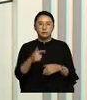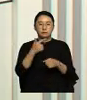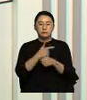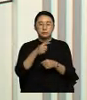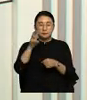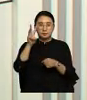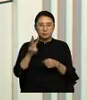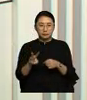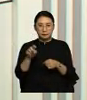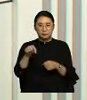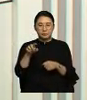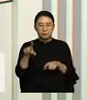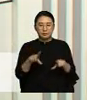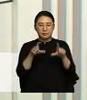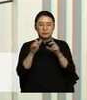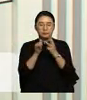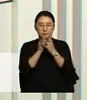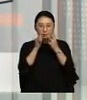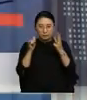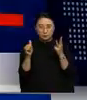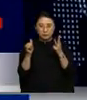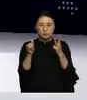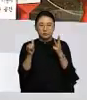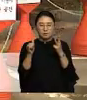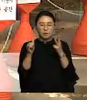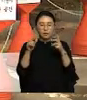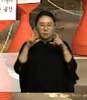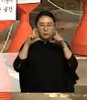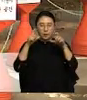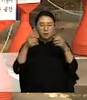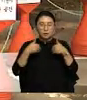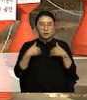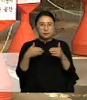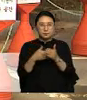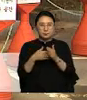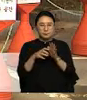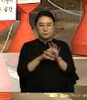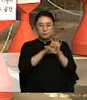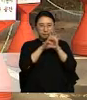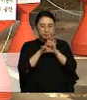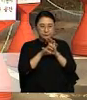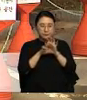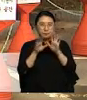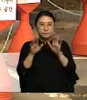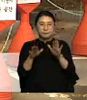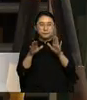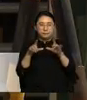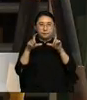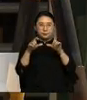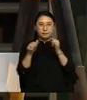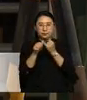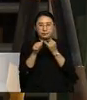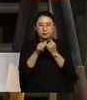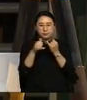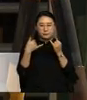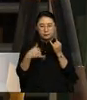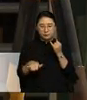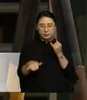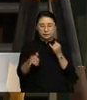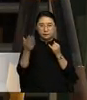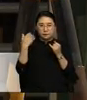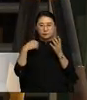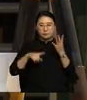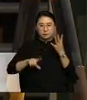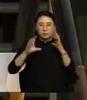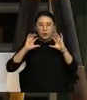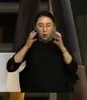남양주시 진접읍 애 사는 일가족 3명이 콜은 알고 확진 판정을 받았습니다 이번 확진 자는 부부와 자녀로 지난